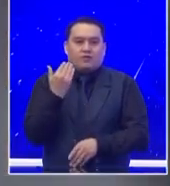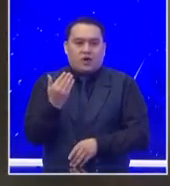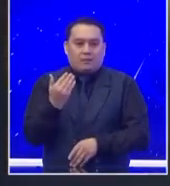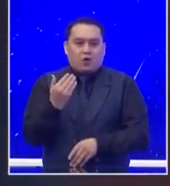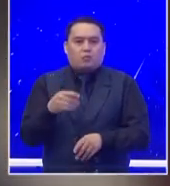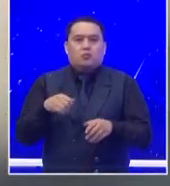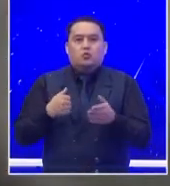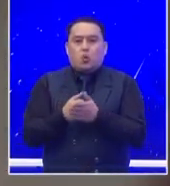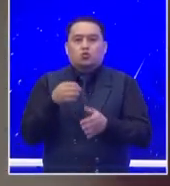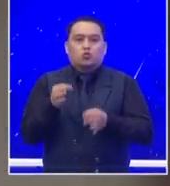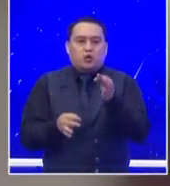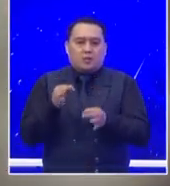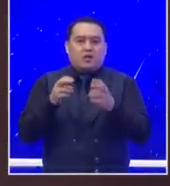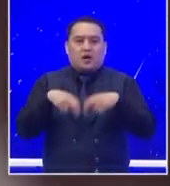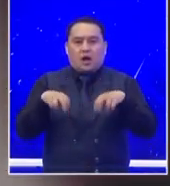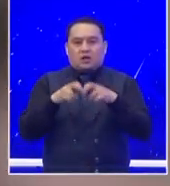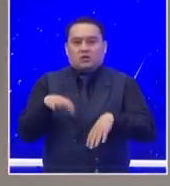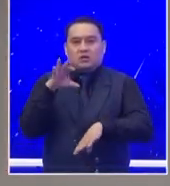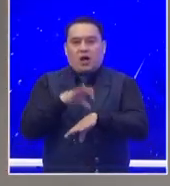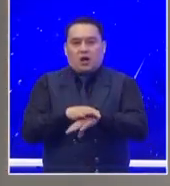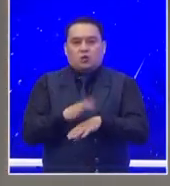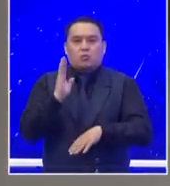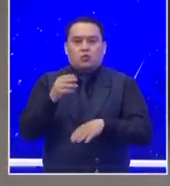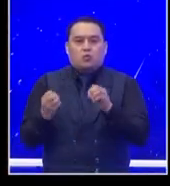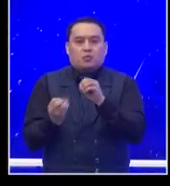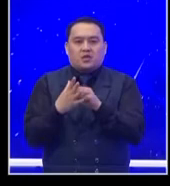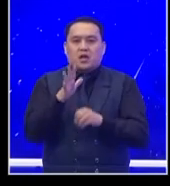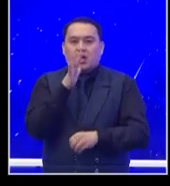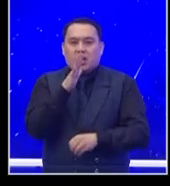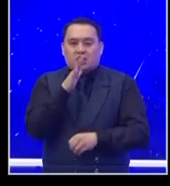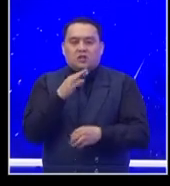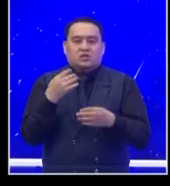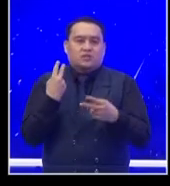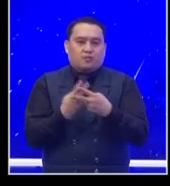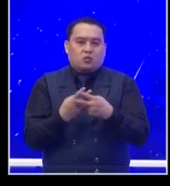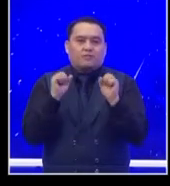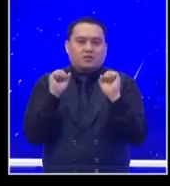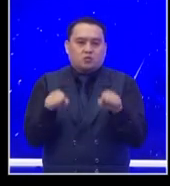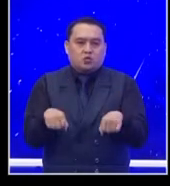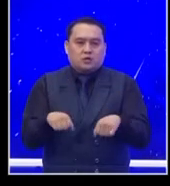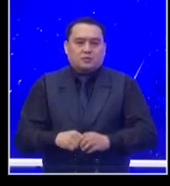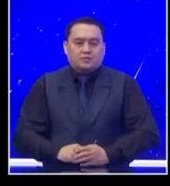Сейчас проводится досудебное расследование. Задержанным грозит до 15 лет лишения свободы.